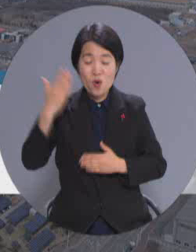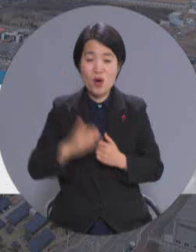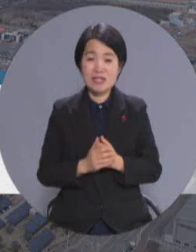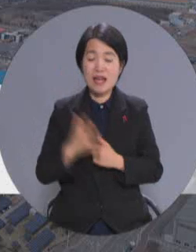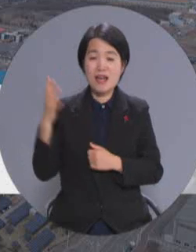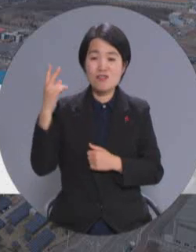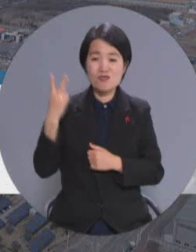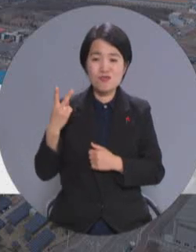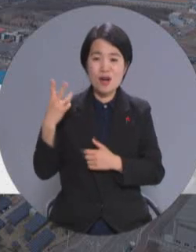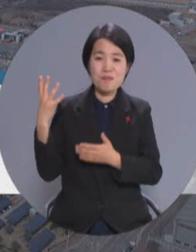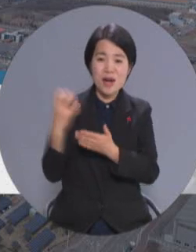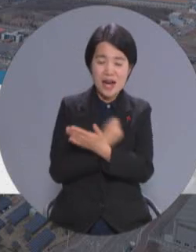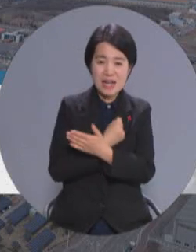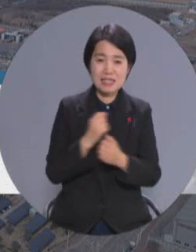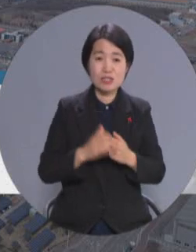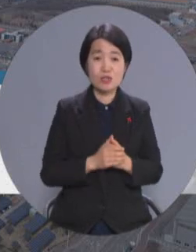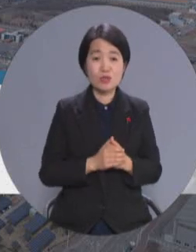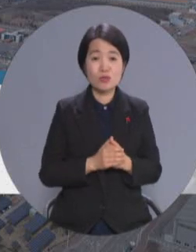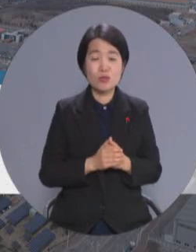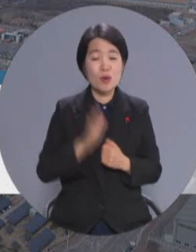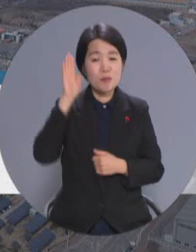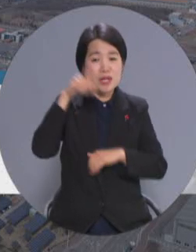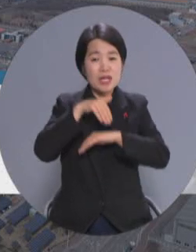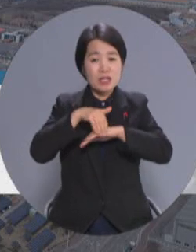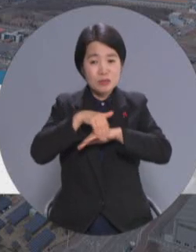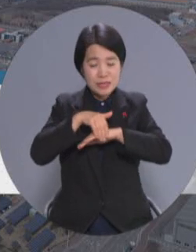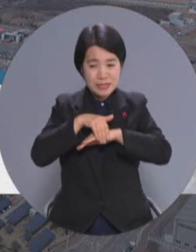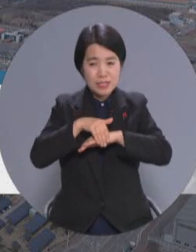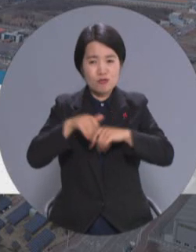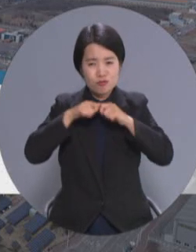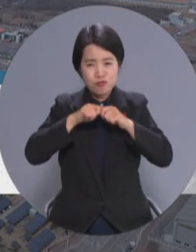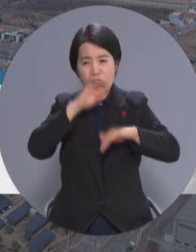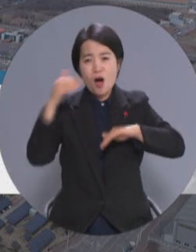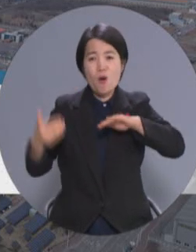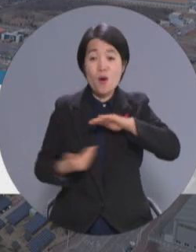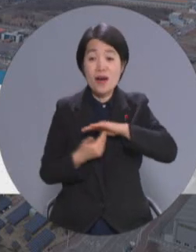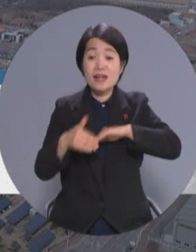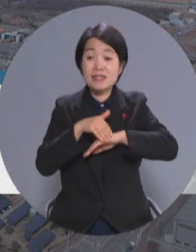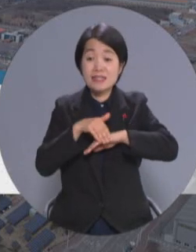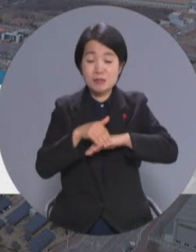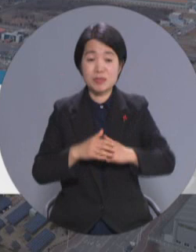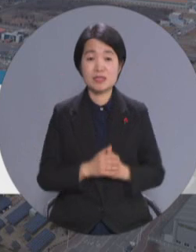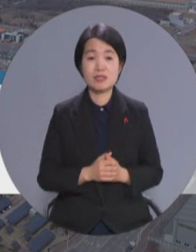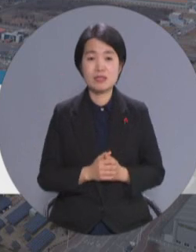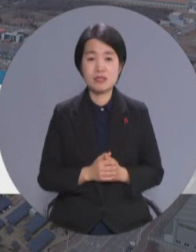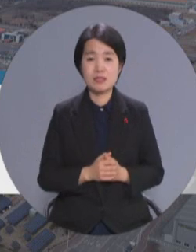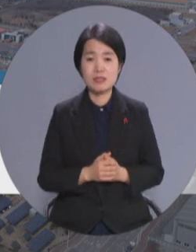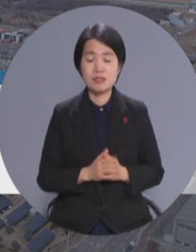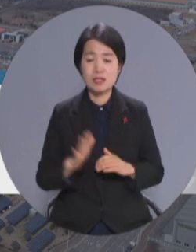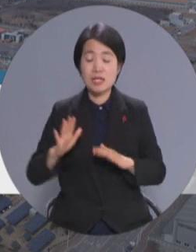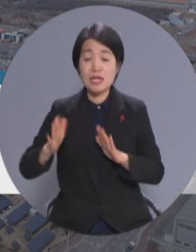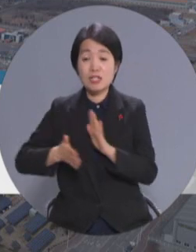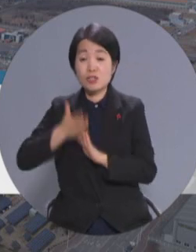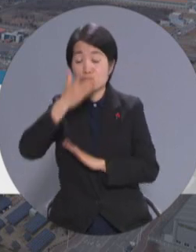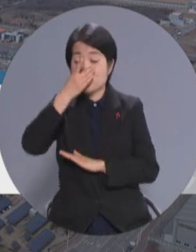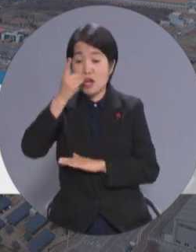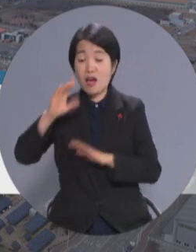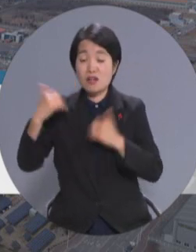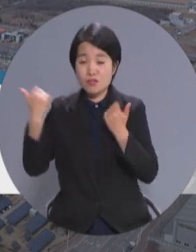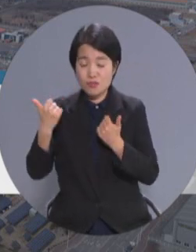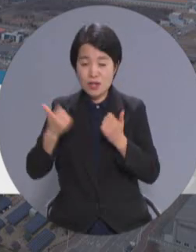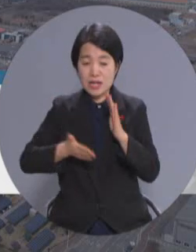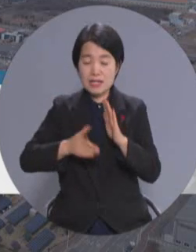해 생태의 문화가 더해진 미래도시 전략을 구체화해 나갈 방침인데요. 의회도 인류도시 성장을